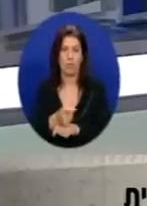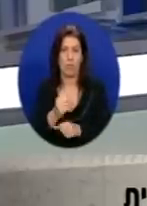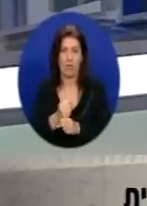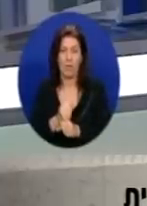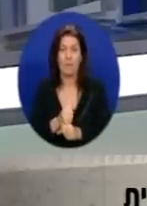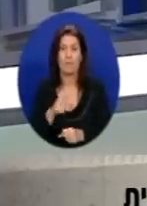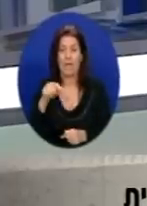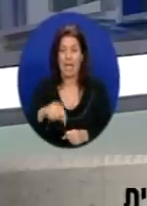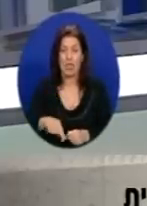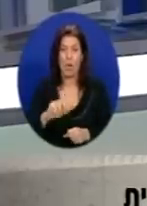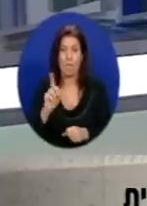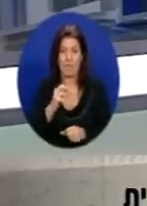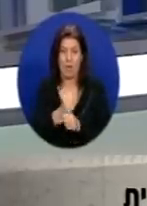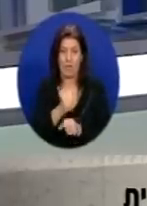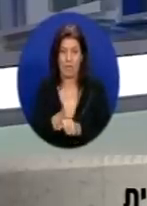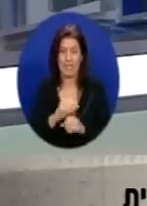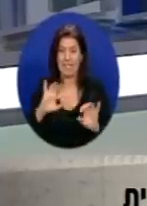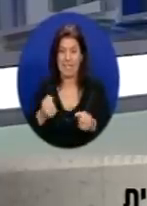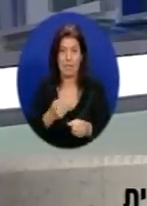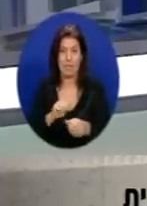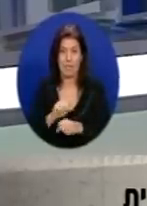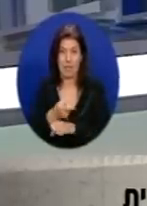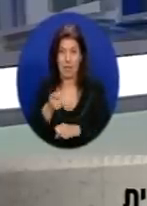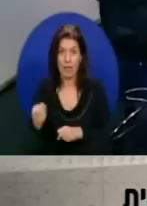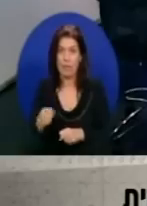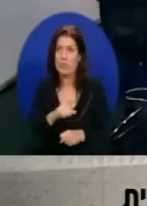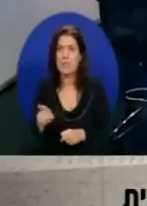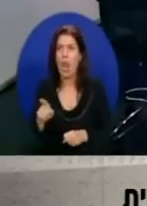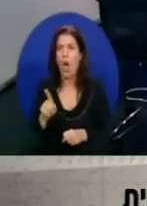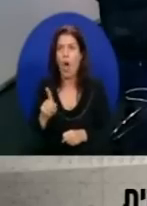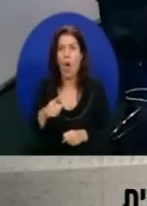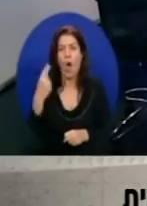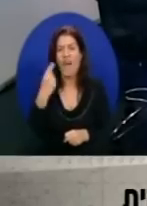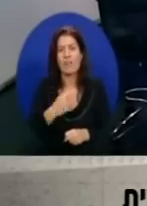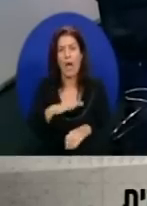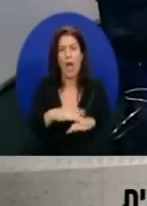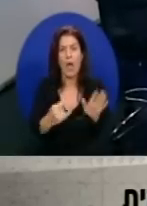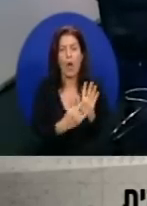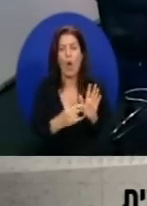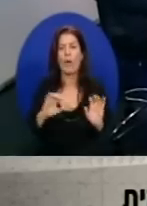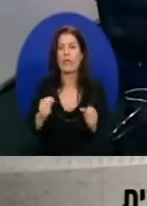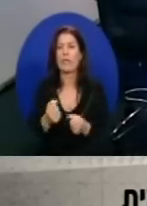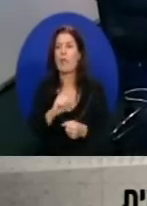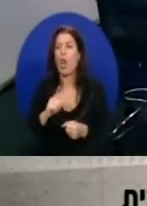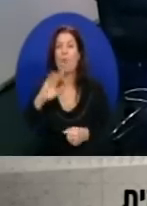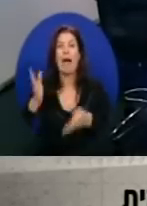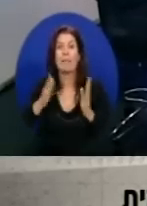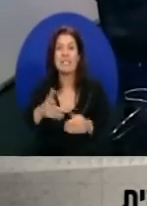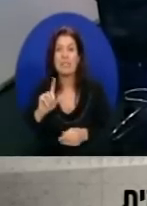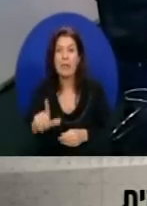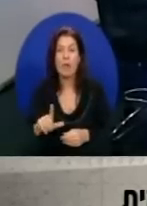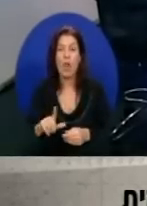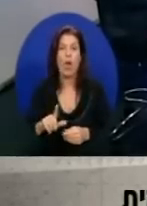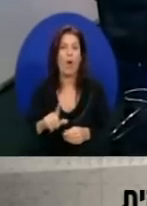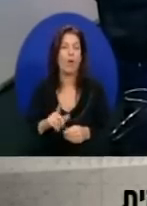העובד, אם מתאמרים בו וזה לא עוברים על החוק, כלומר, לא מרביצים לו, או לא זורקים עליו כיסא, אין לו לאן ללכת. זאת אומרת, אם